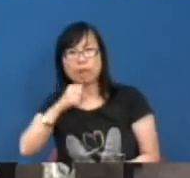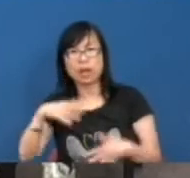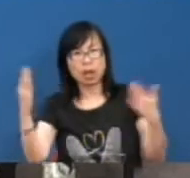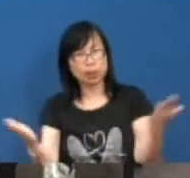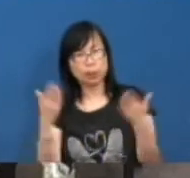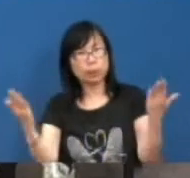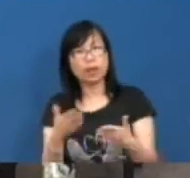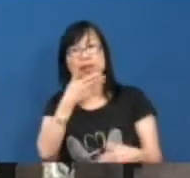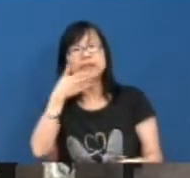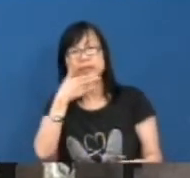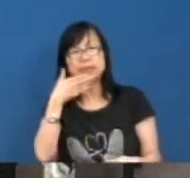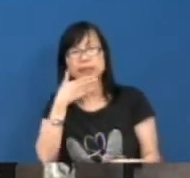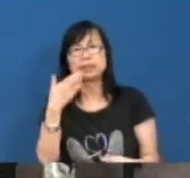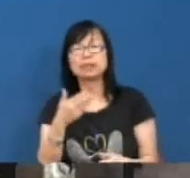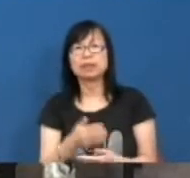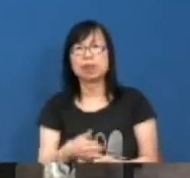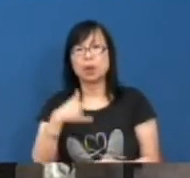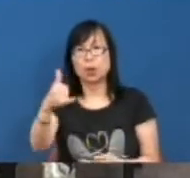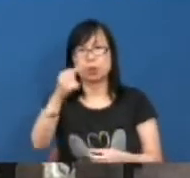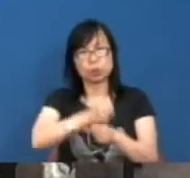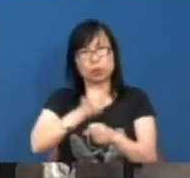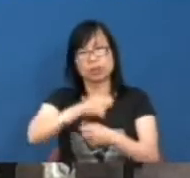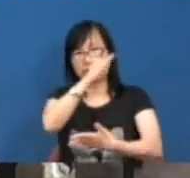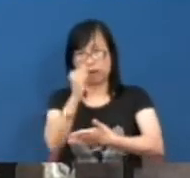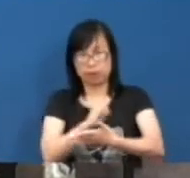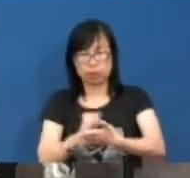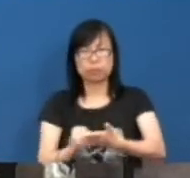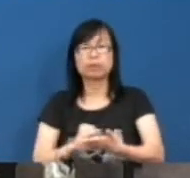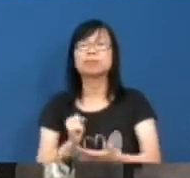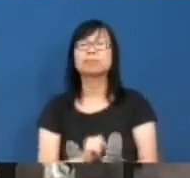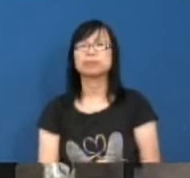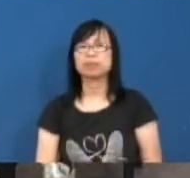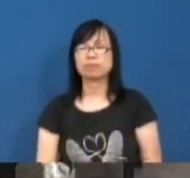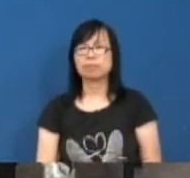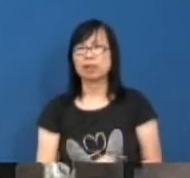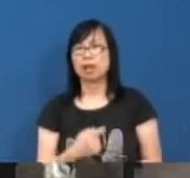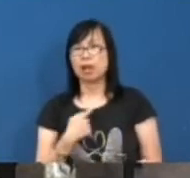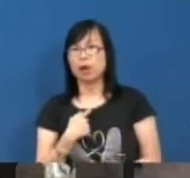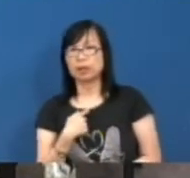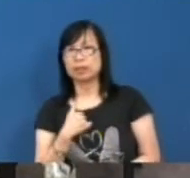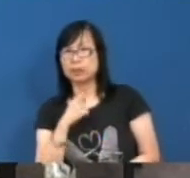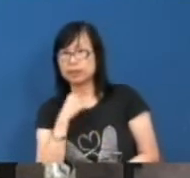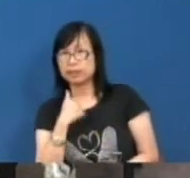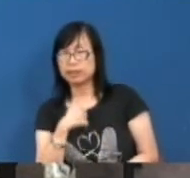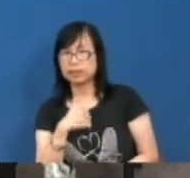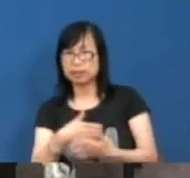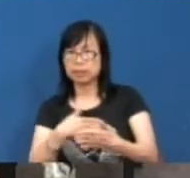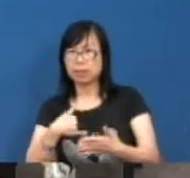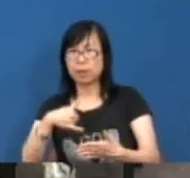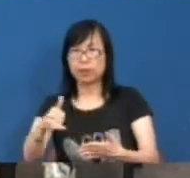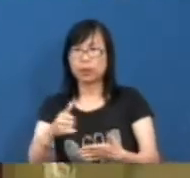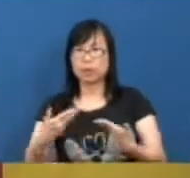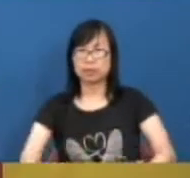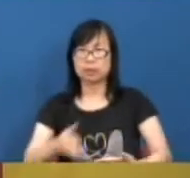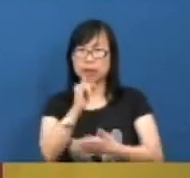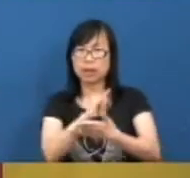年青一代去做一啲藝術咁嘅嘢咁咯。 係咯，我哋又即係之前入去現代藝術館咧，